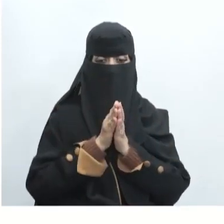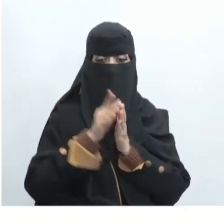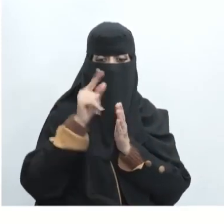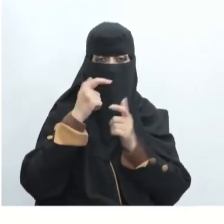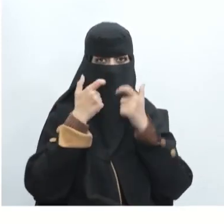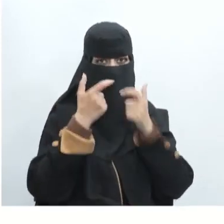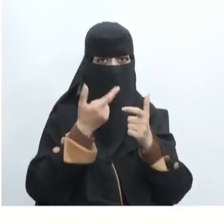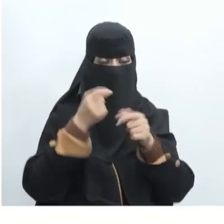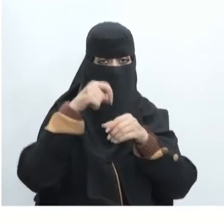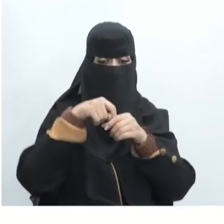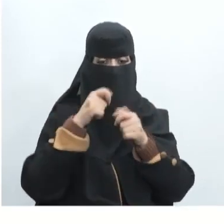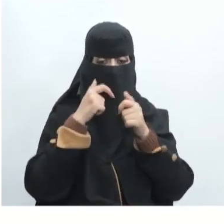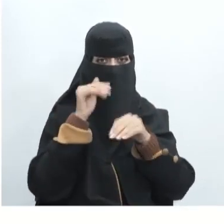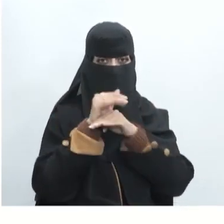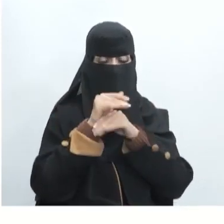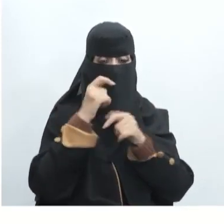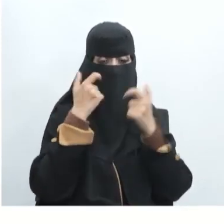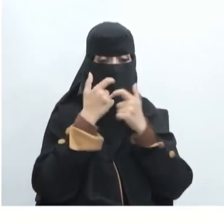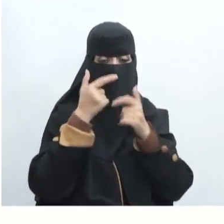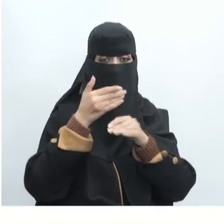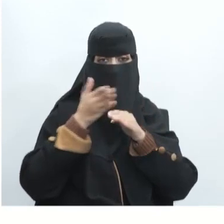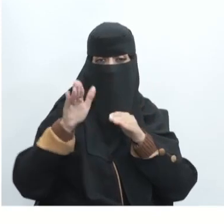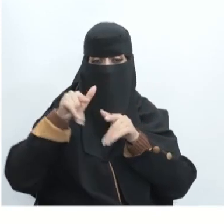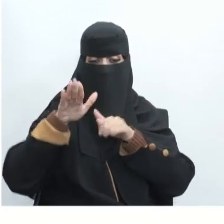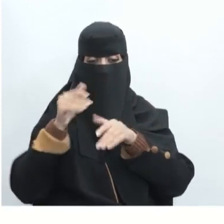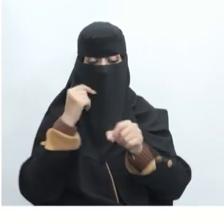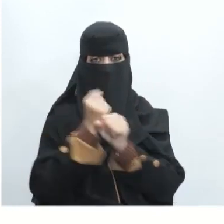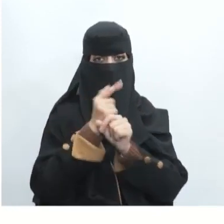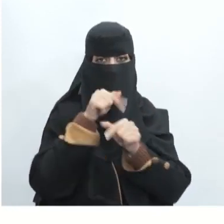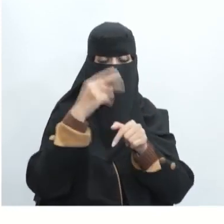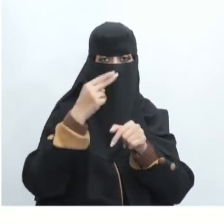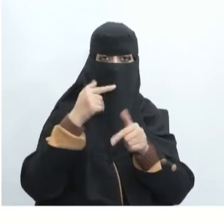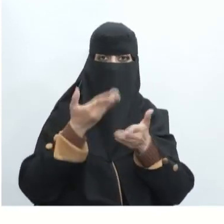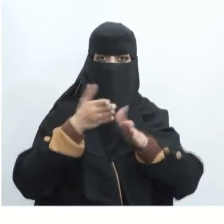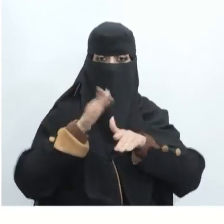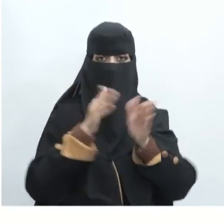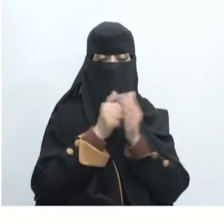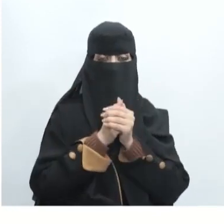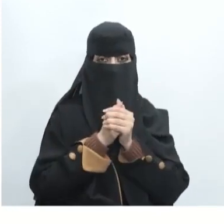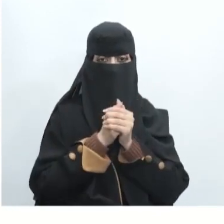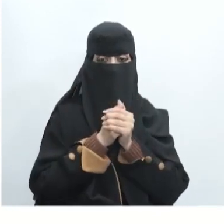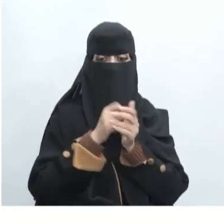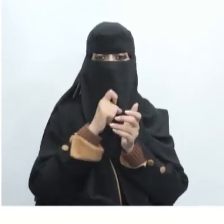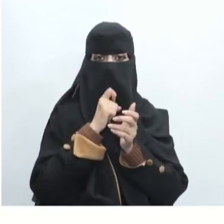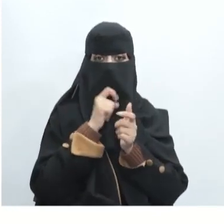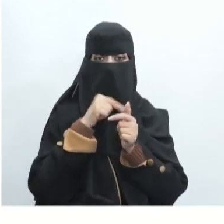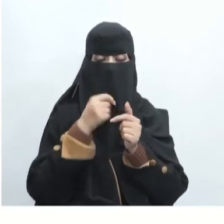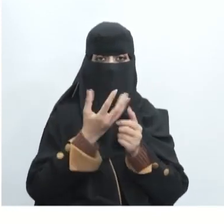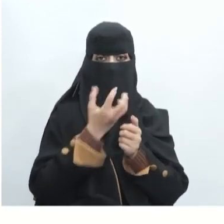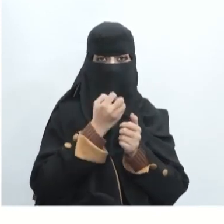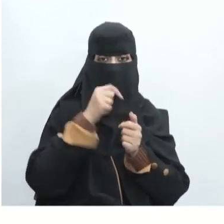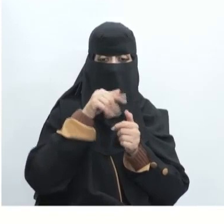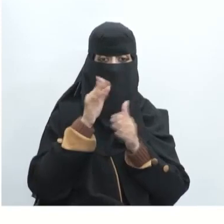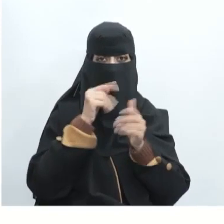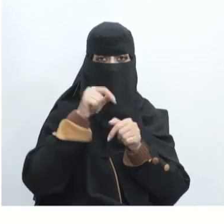احسنتم التركيز على التعليم النظري دون الجانب المهني والفني وايضا ضعف امتلاك